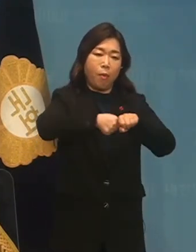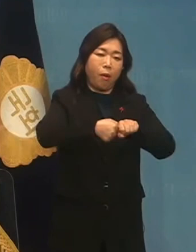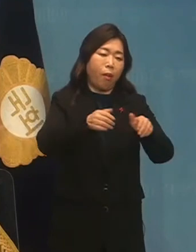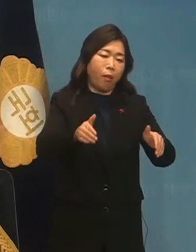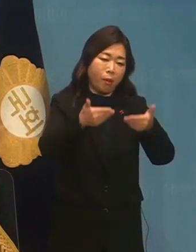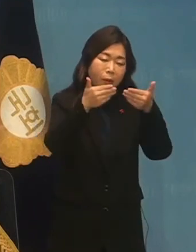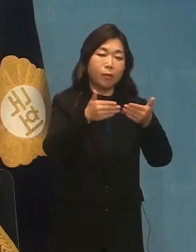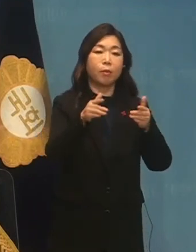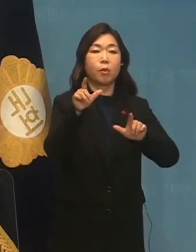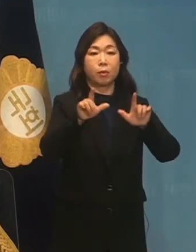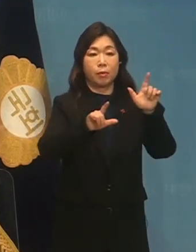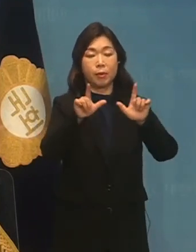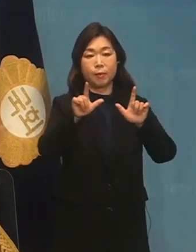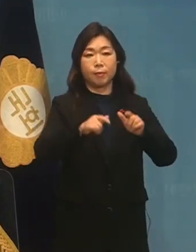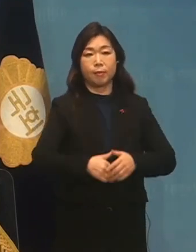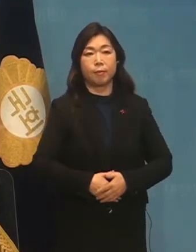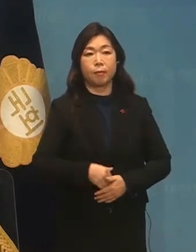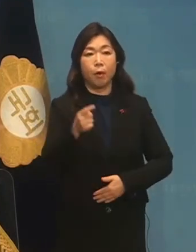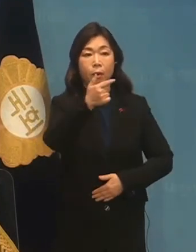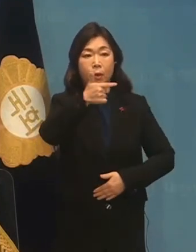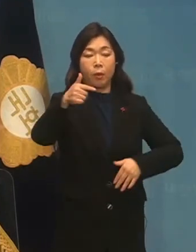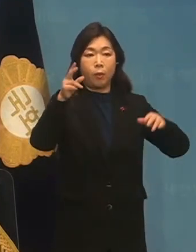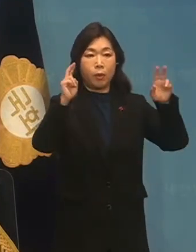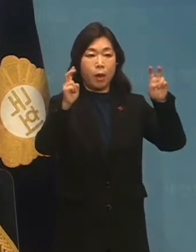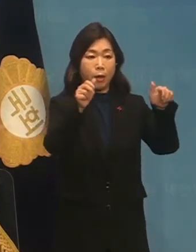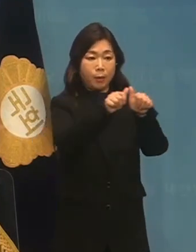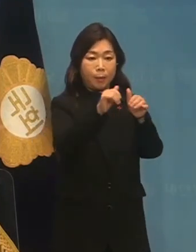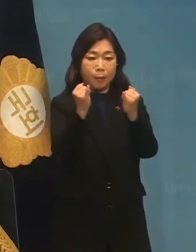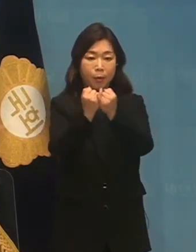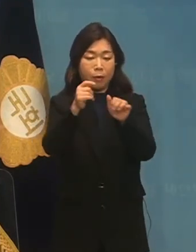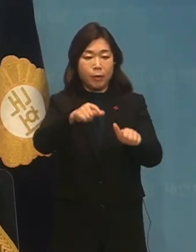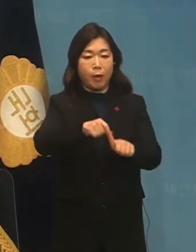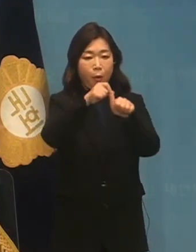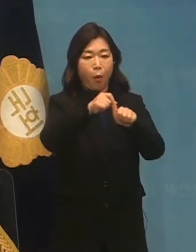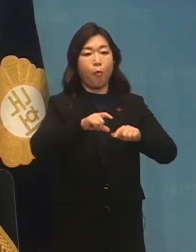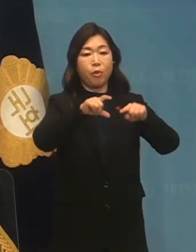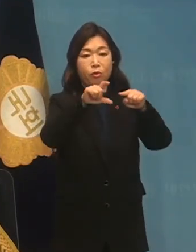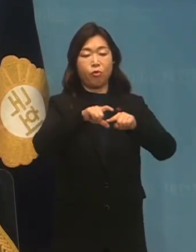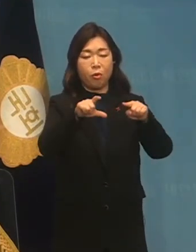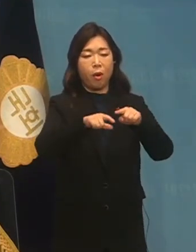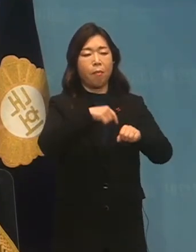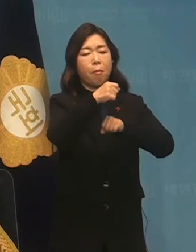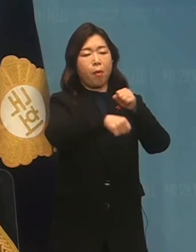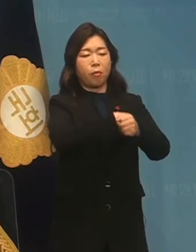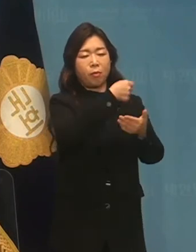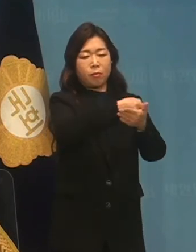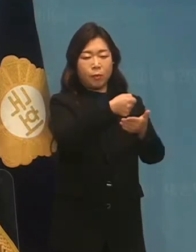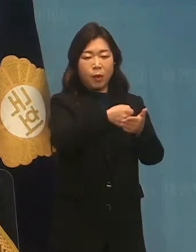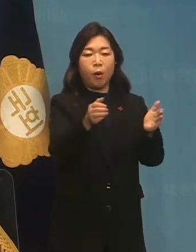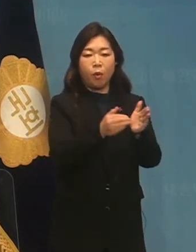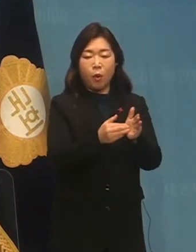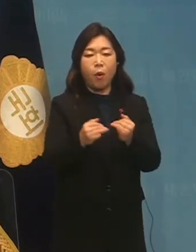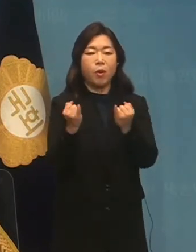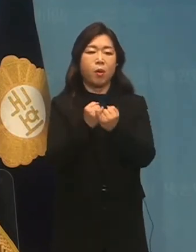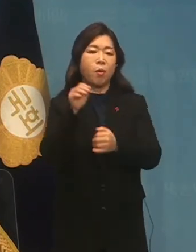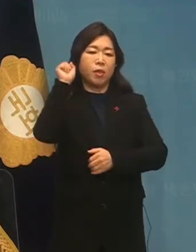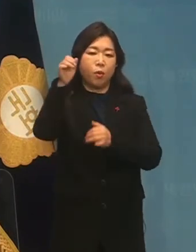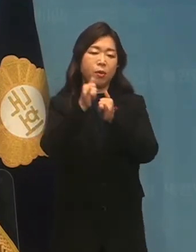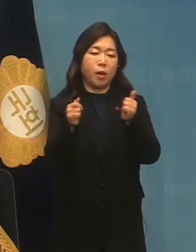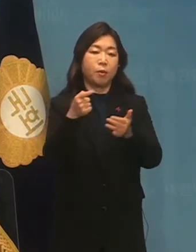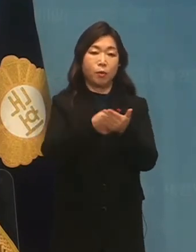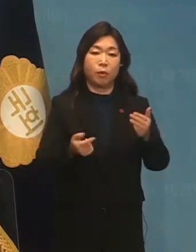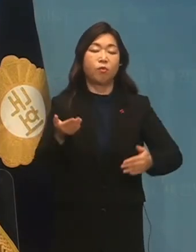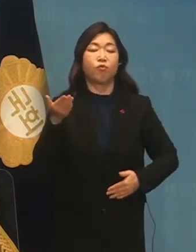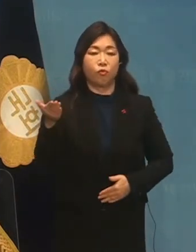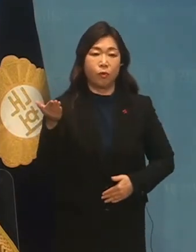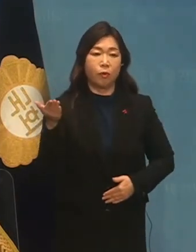받습니다. 어느 대기업은 성별 채용 비율을 임의로 정해놓고 여성 지원자에게